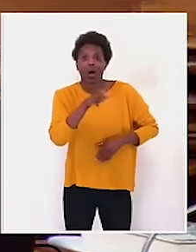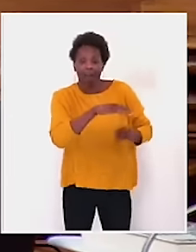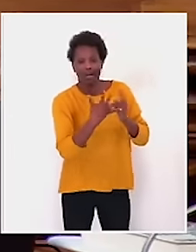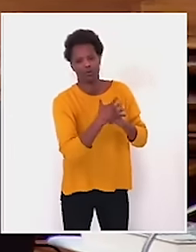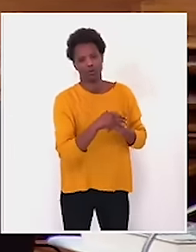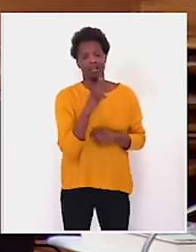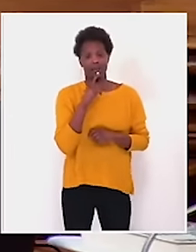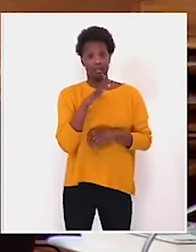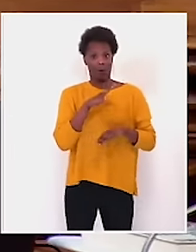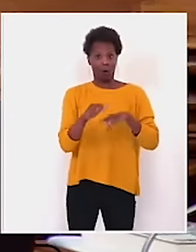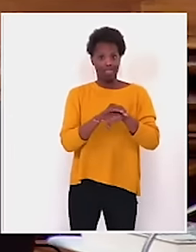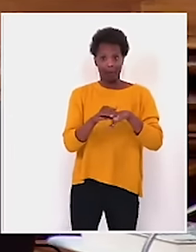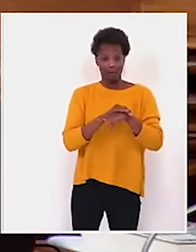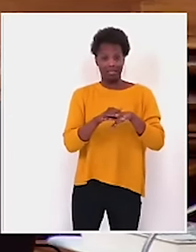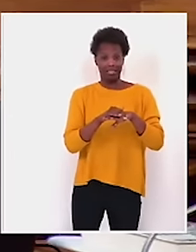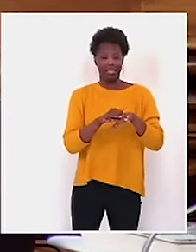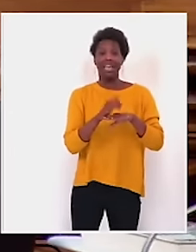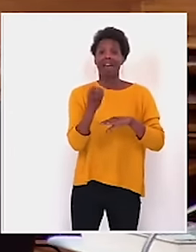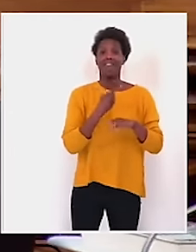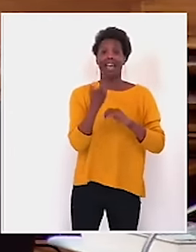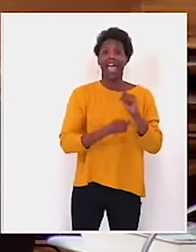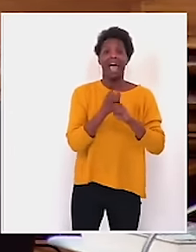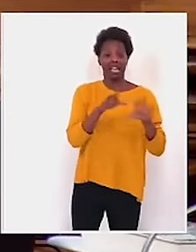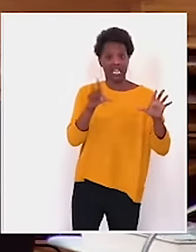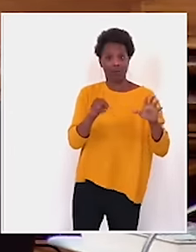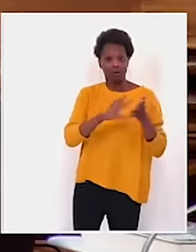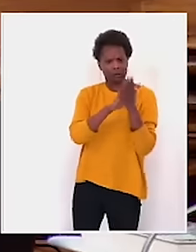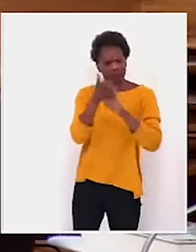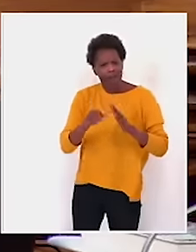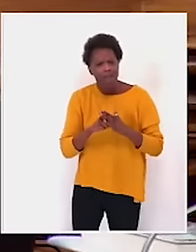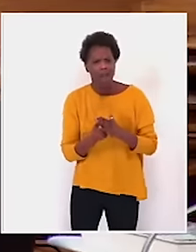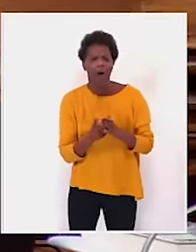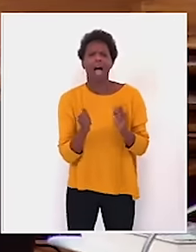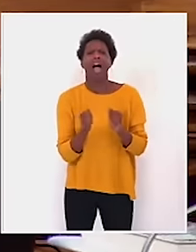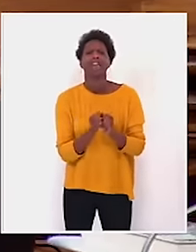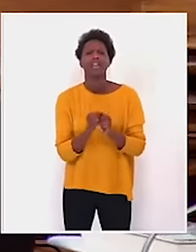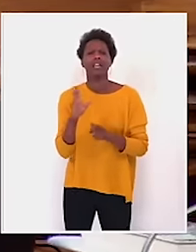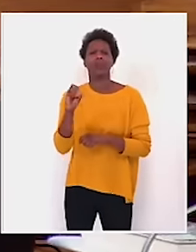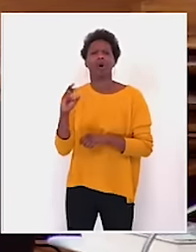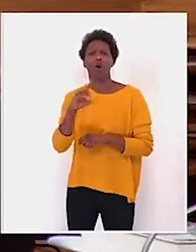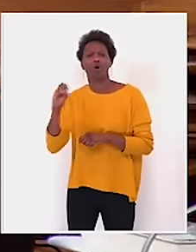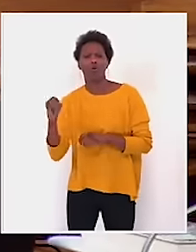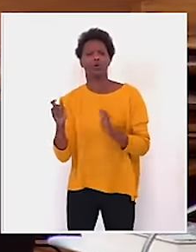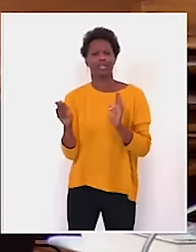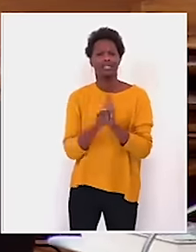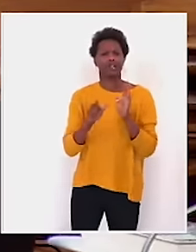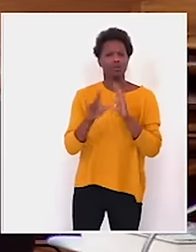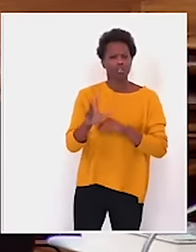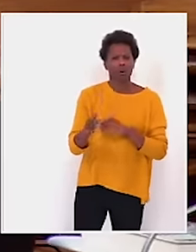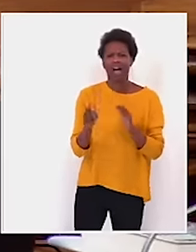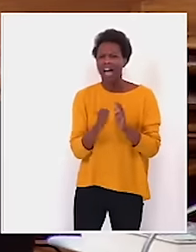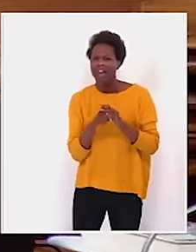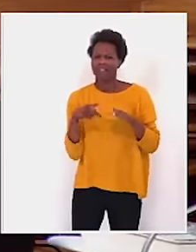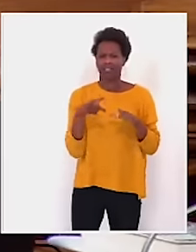toute une politique qui date des années 70, qui a été renforcée avec Borloo en 2003, je crois, avec le début du programme de